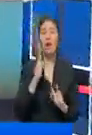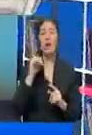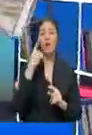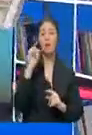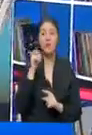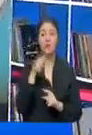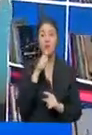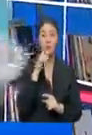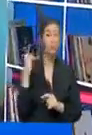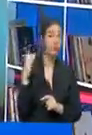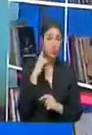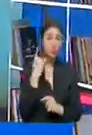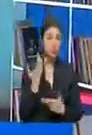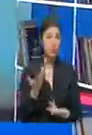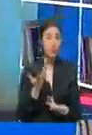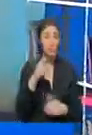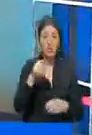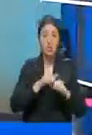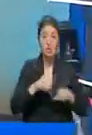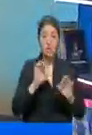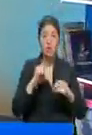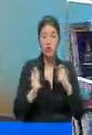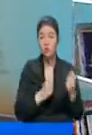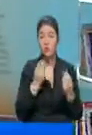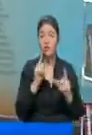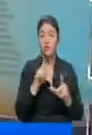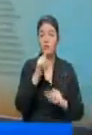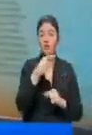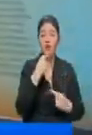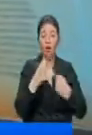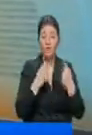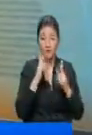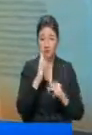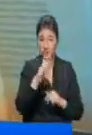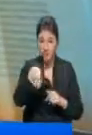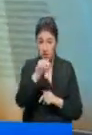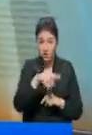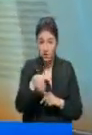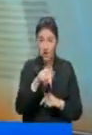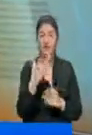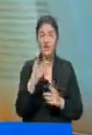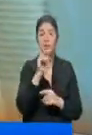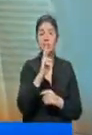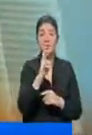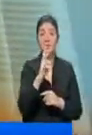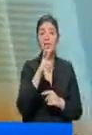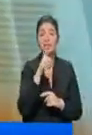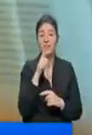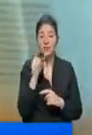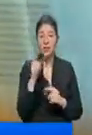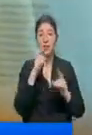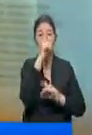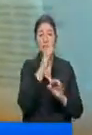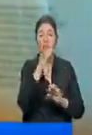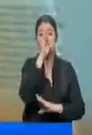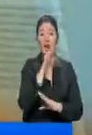bu sesi duydu. İşte sistem böyle çalışmalı. Siz konuşmalısınız. Sizin sesinizi